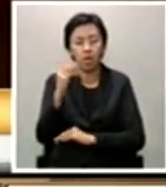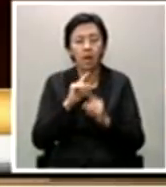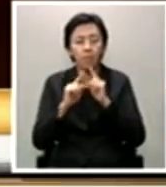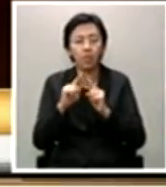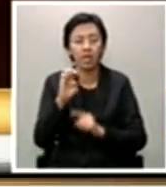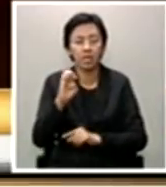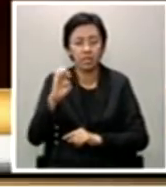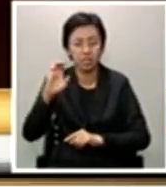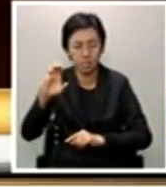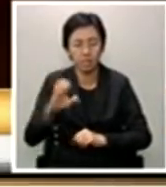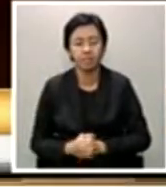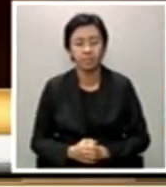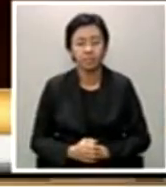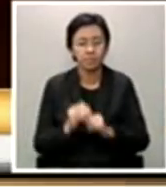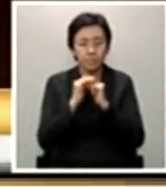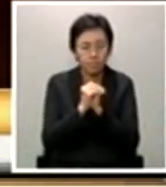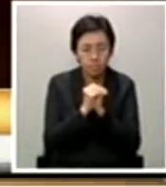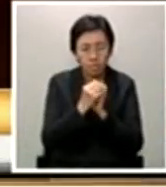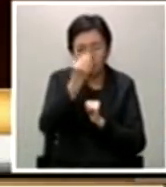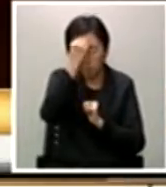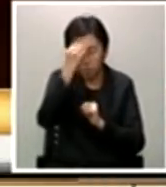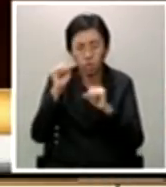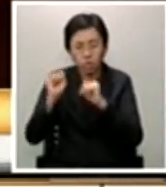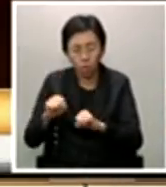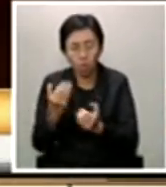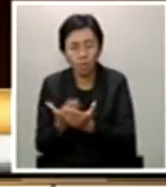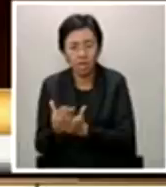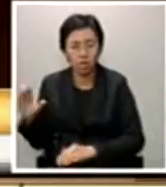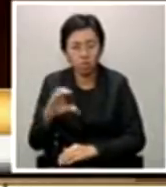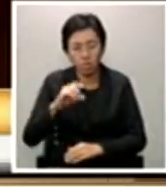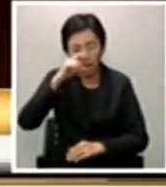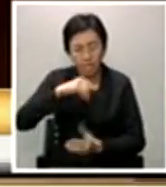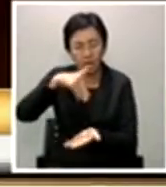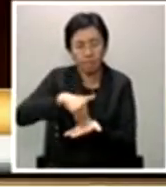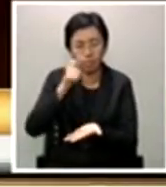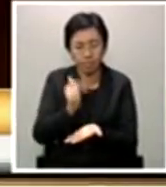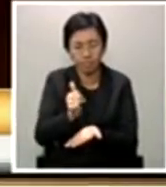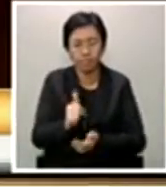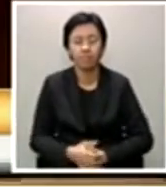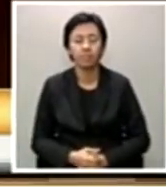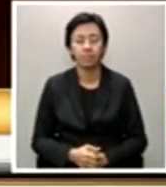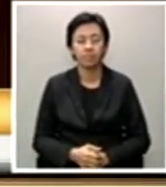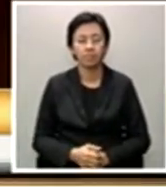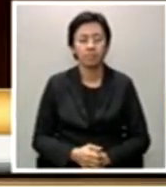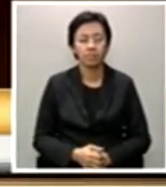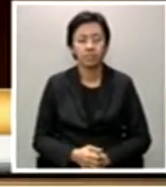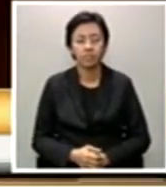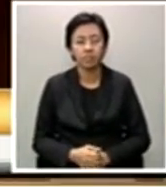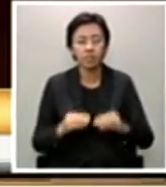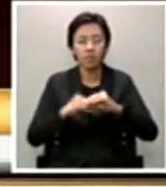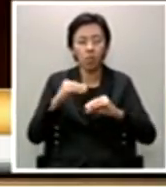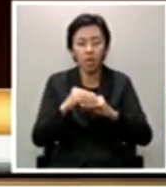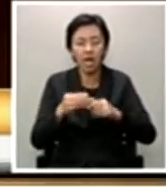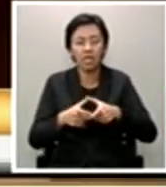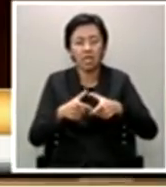งนั้นจีนญี่ปุ่นตกลงการลงทุนประเทศที่3ยกไทยเป็นจุดแรกเลยแต่เนื่องจากมันมีโครงการที่